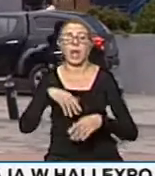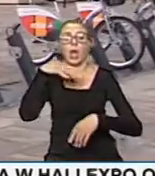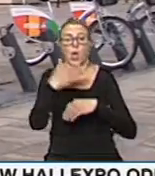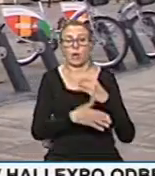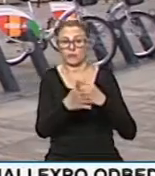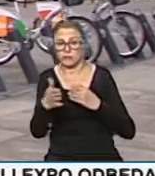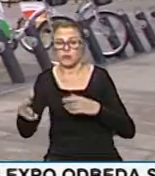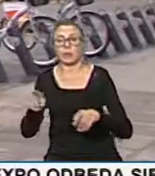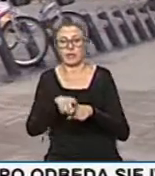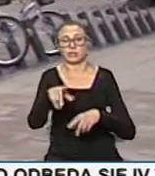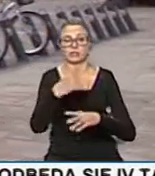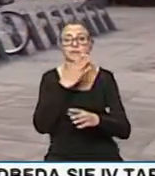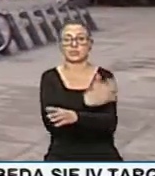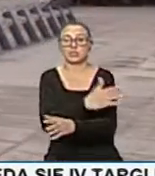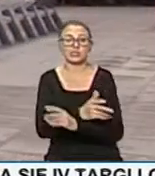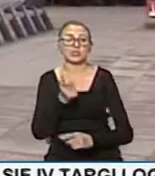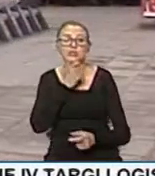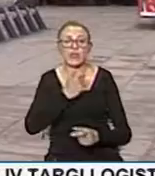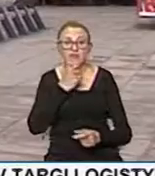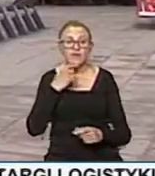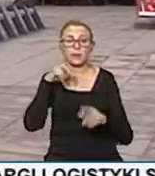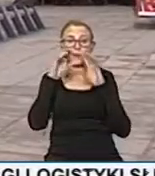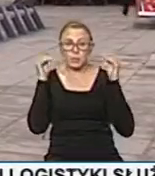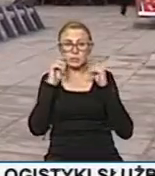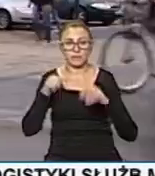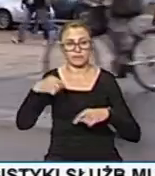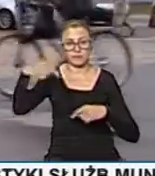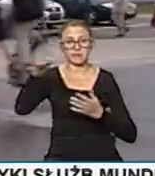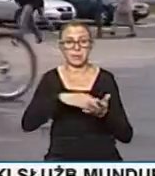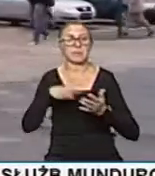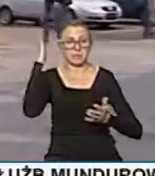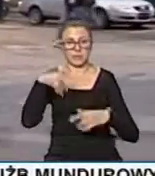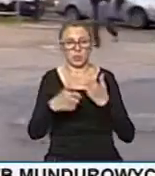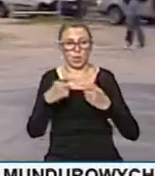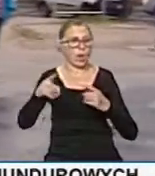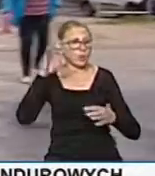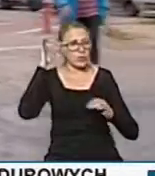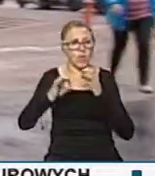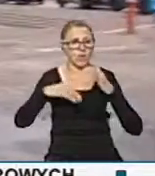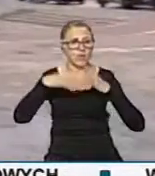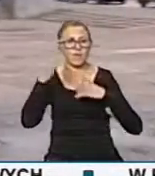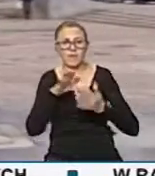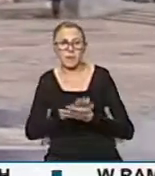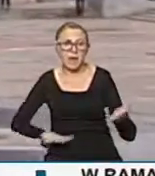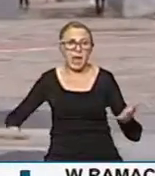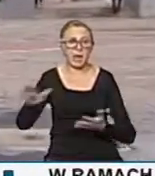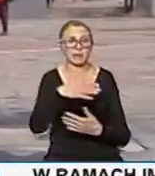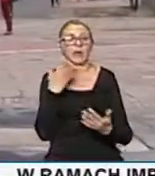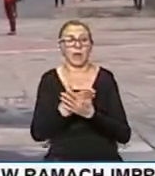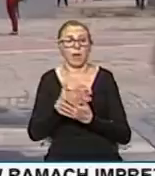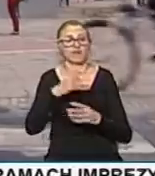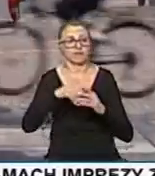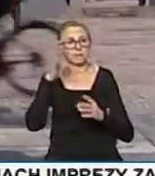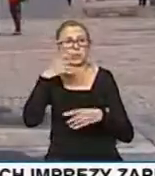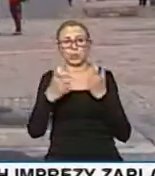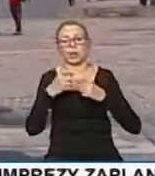też przy skrzyżowaniu ulic Sienkiewicza i Piłsudskiego. Tu za kilka miesięcy ma rozpocząć się gruntowna przebudowa placu. W związku z tym będzie